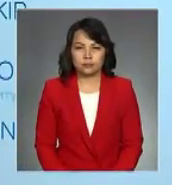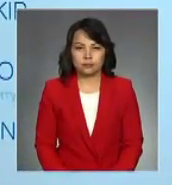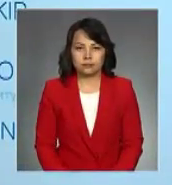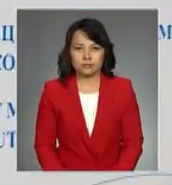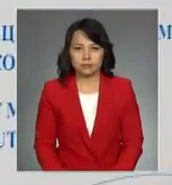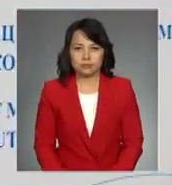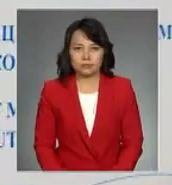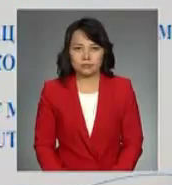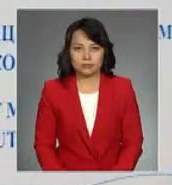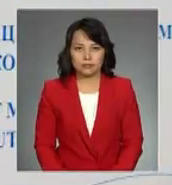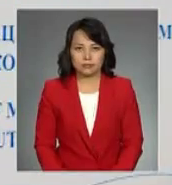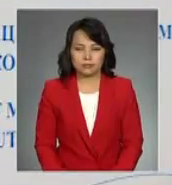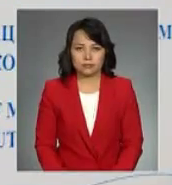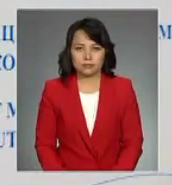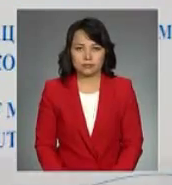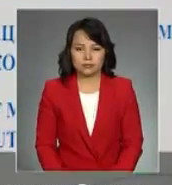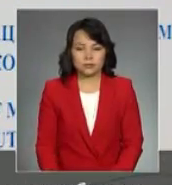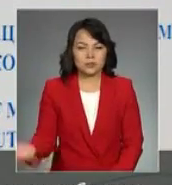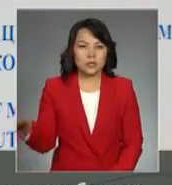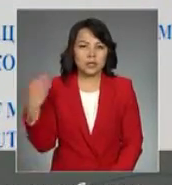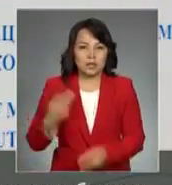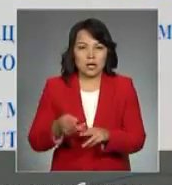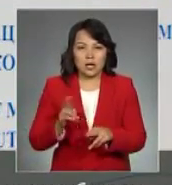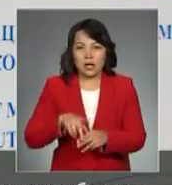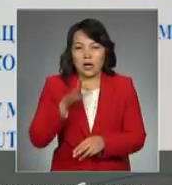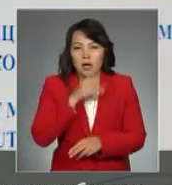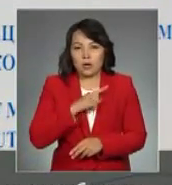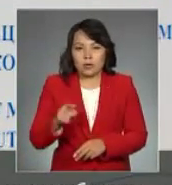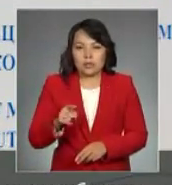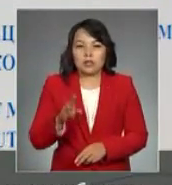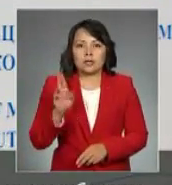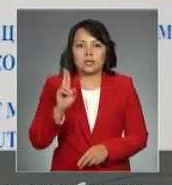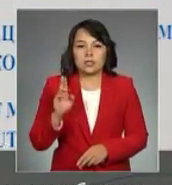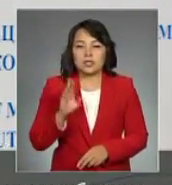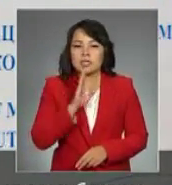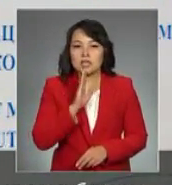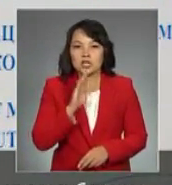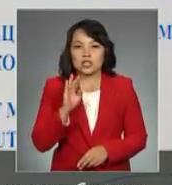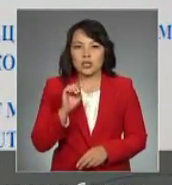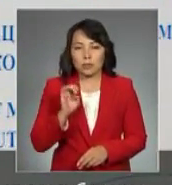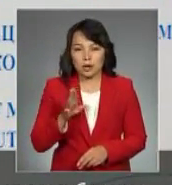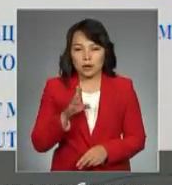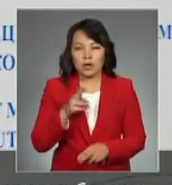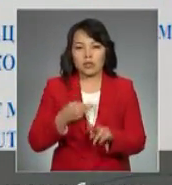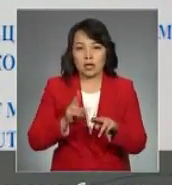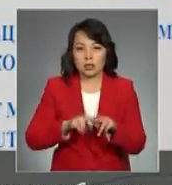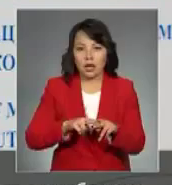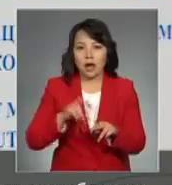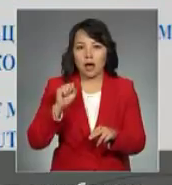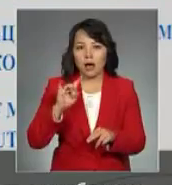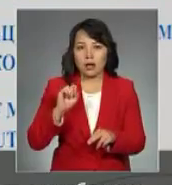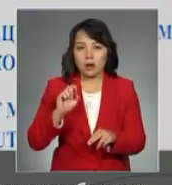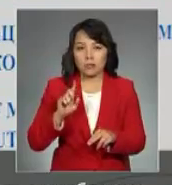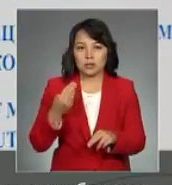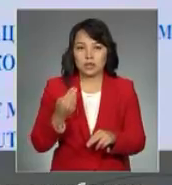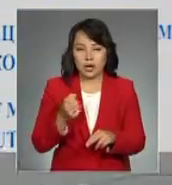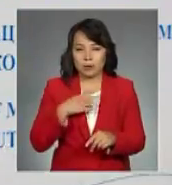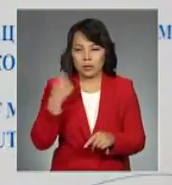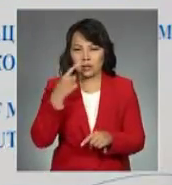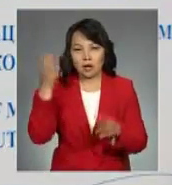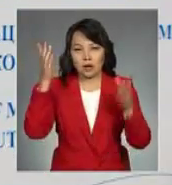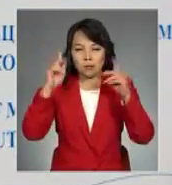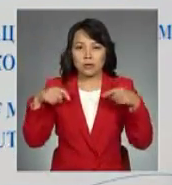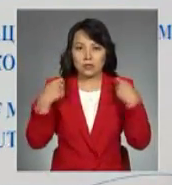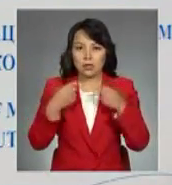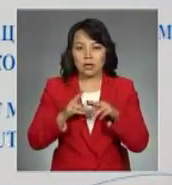Қызбек фильмін есіңізге түсірсеңіз, сонда Қызбек араша ретінде өз жаулығын тастап жерге